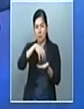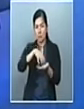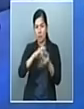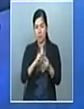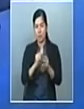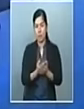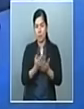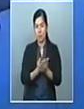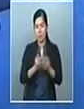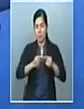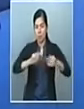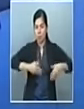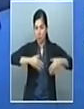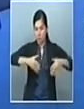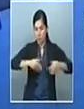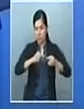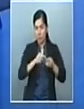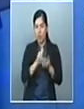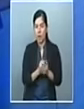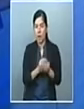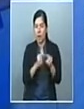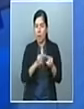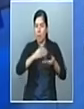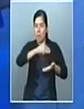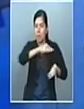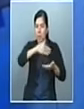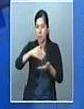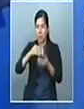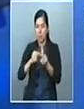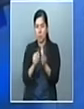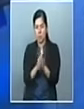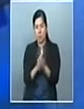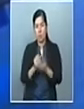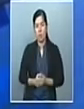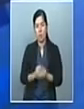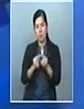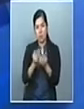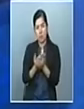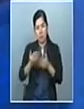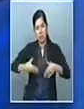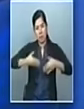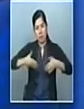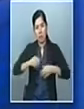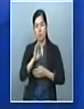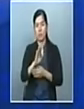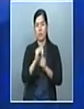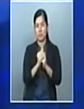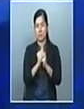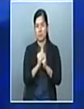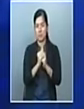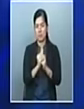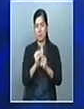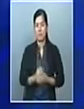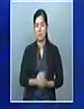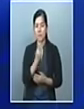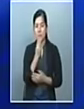าคผลิตและภาคบริการของจีนปรากฏว่าปรับตัวลดลงไปค่ะในขณะเดียวกันนะคะมันเป็นตัวสะท้อนให้เห็นว่าภ